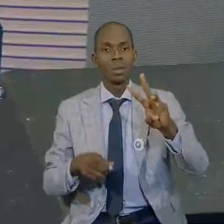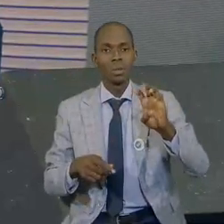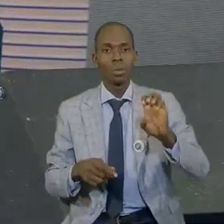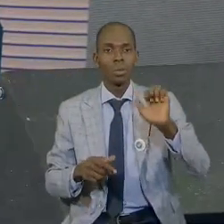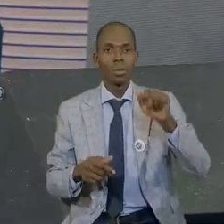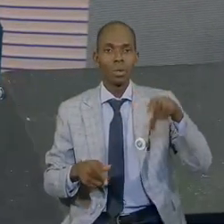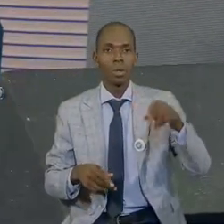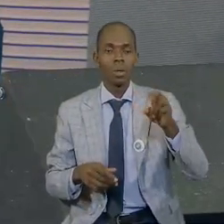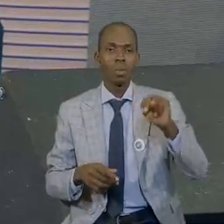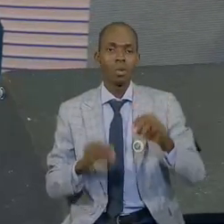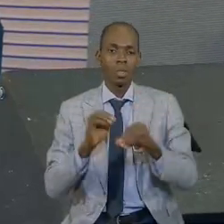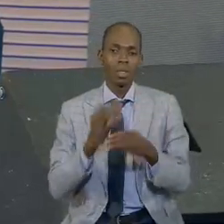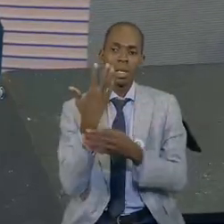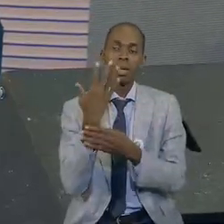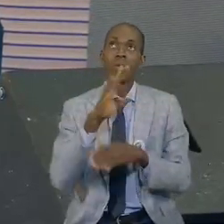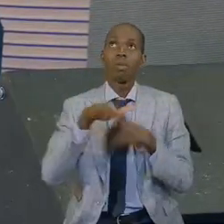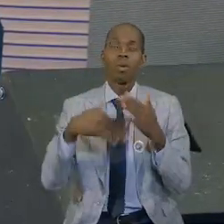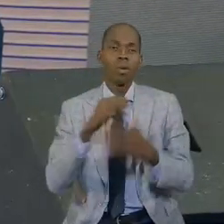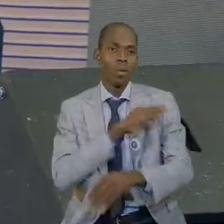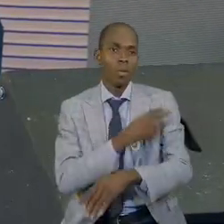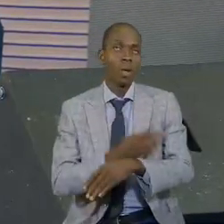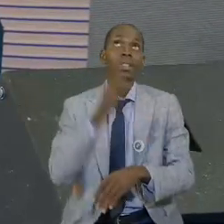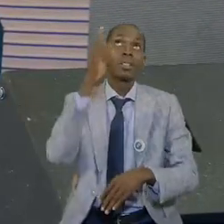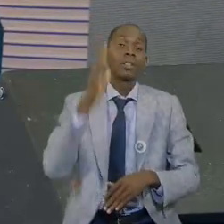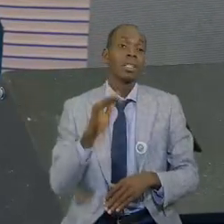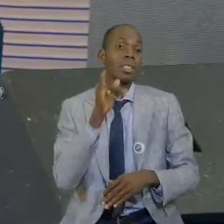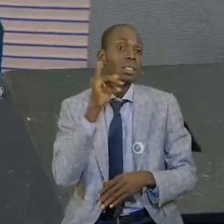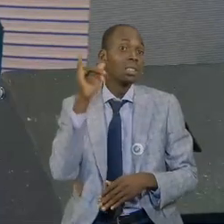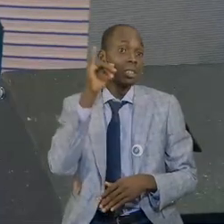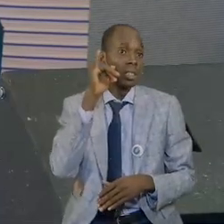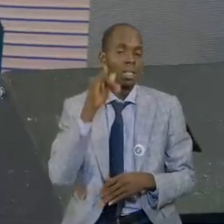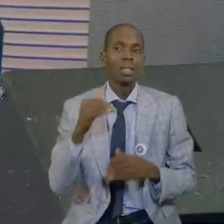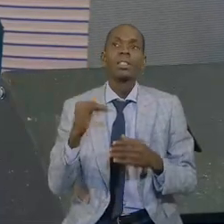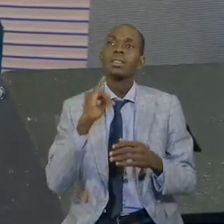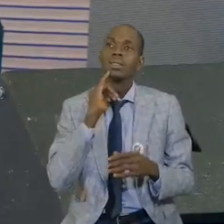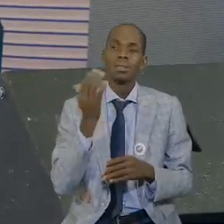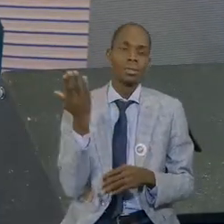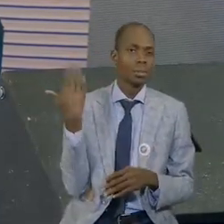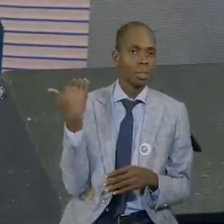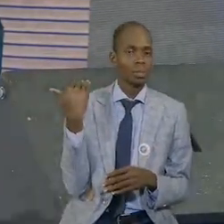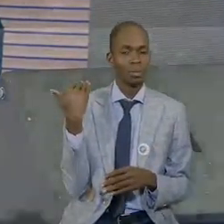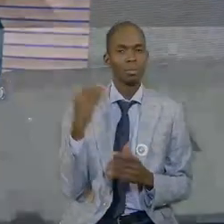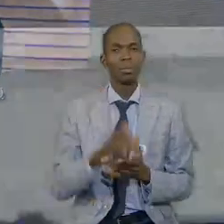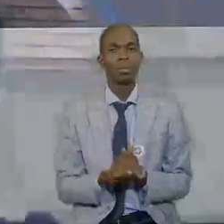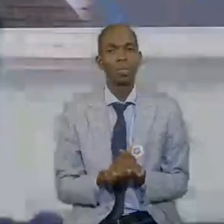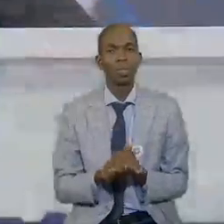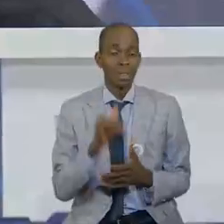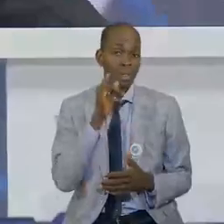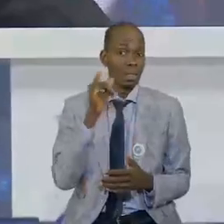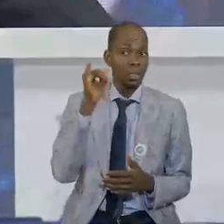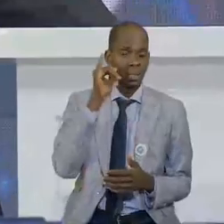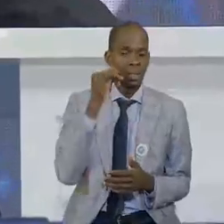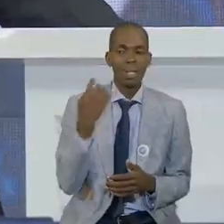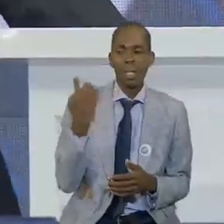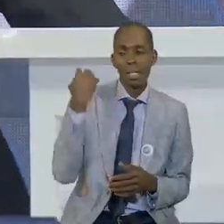une arme dans les mains du Dieu Tout-Puissant. Yesterday is gone. Hier est passé. Yesterday. And you know, last